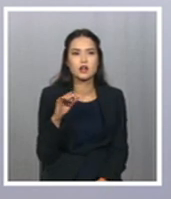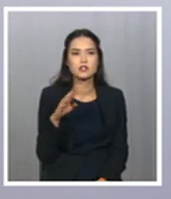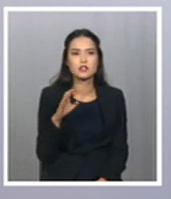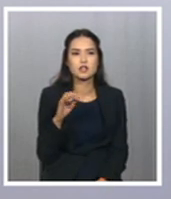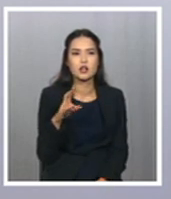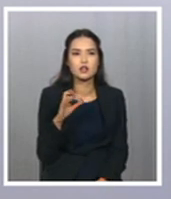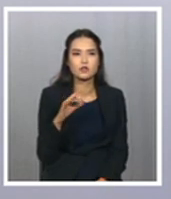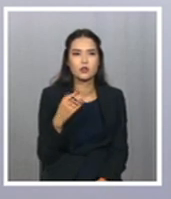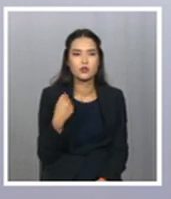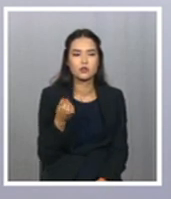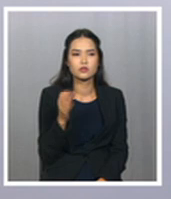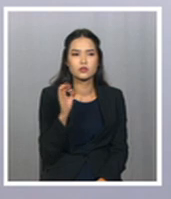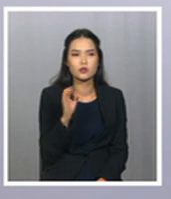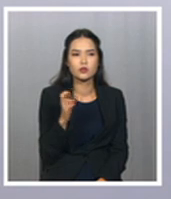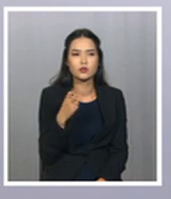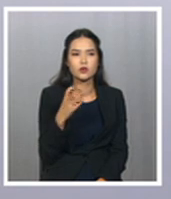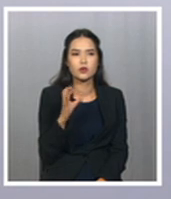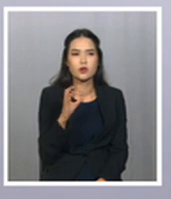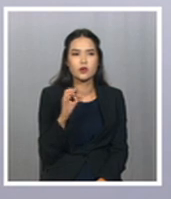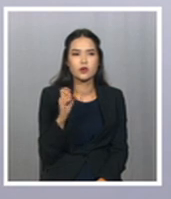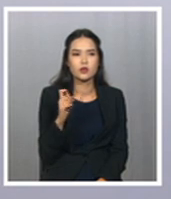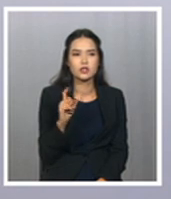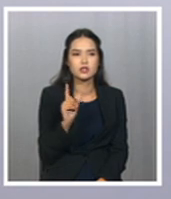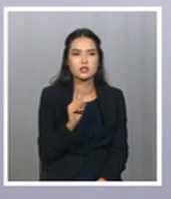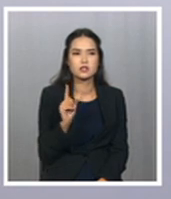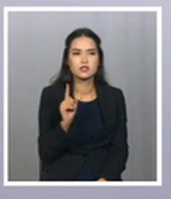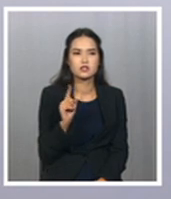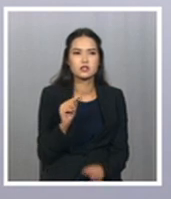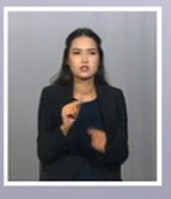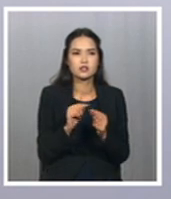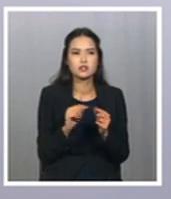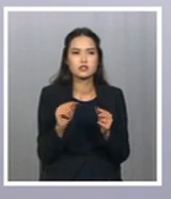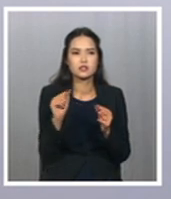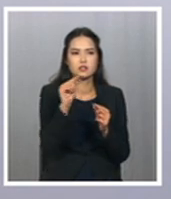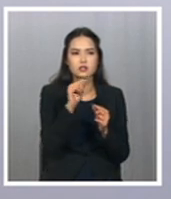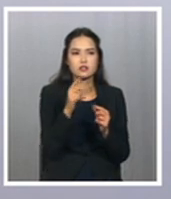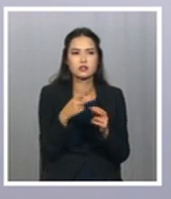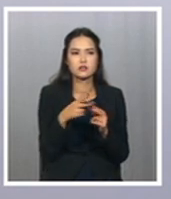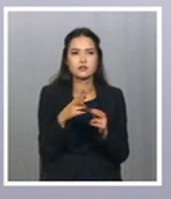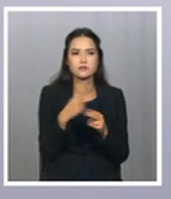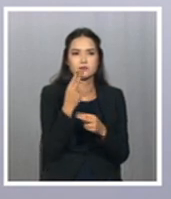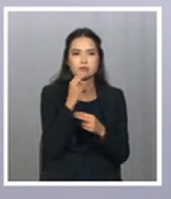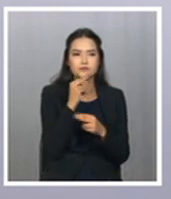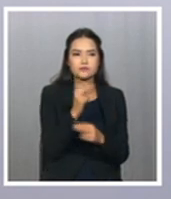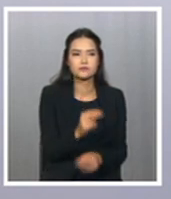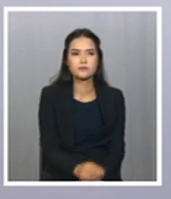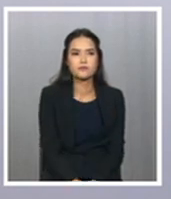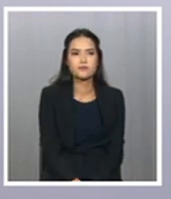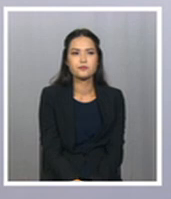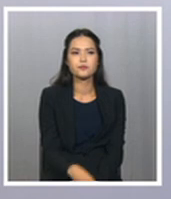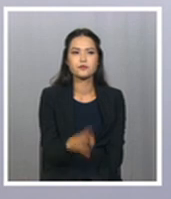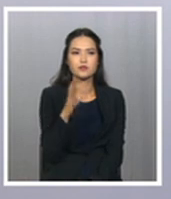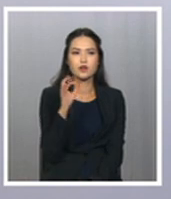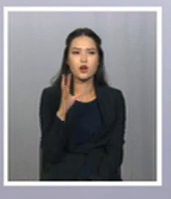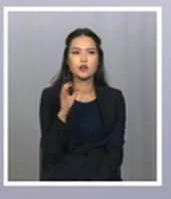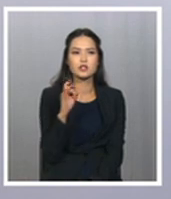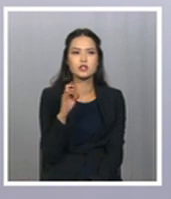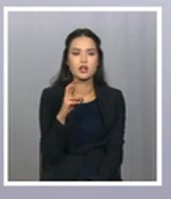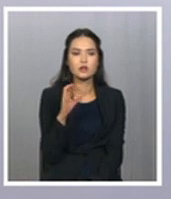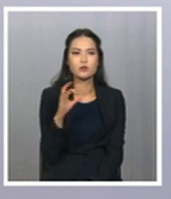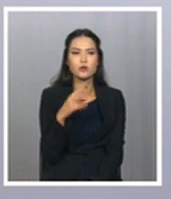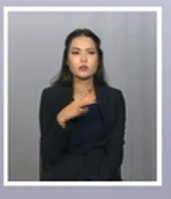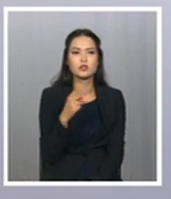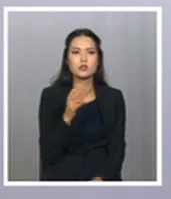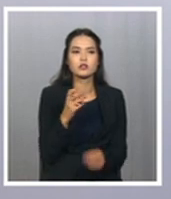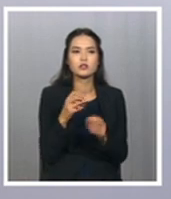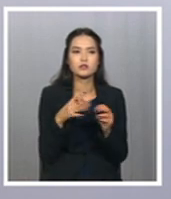бізде OXZ жазықтығын береді. Мінекей, OXZ. Ординатасы 0-ге тең барлық нүктелердің